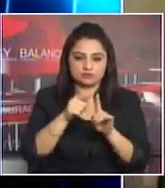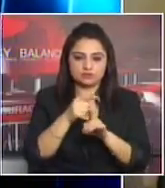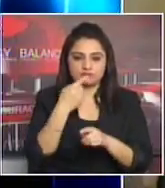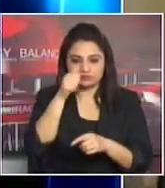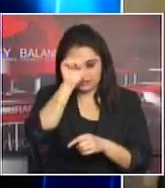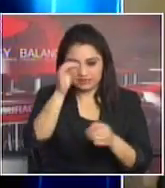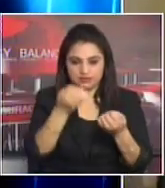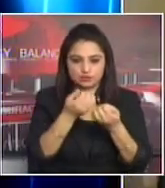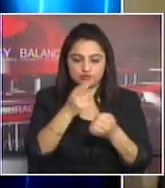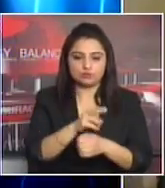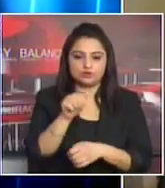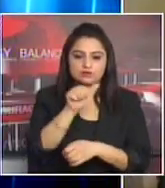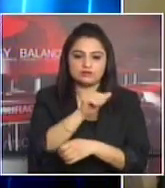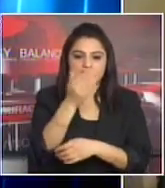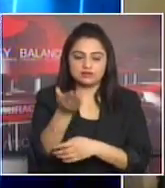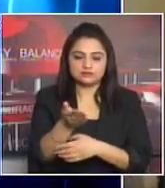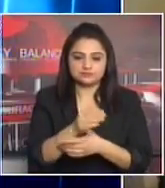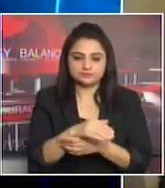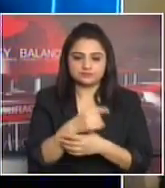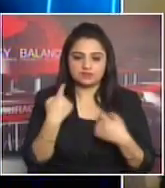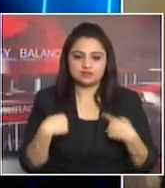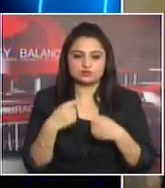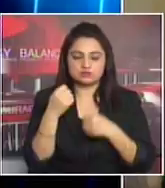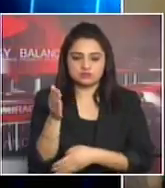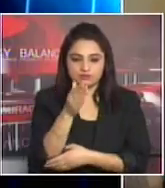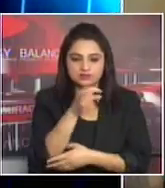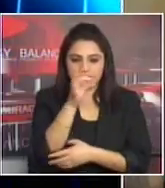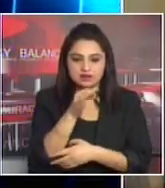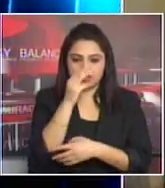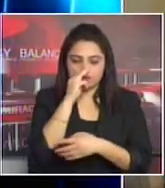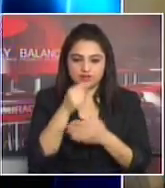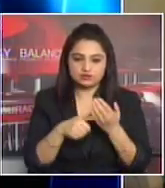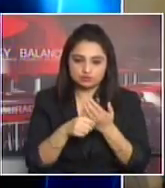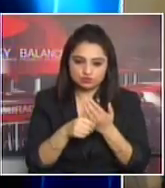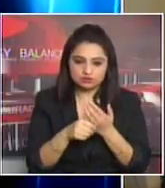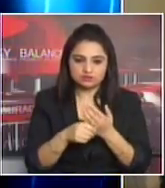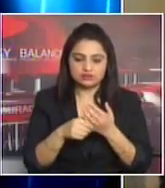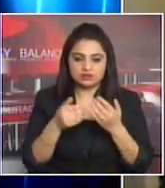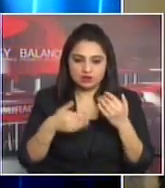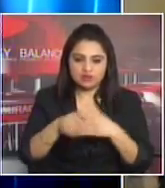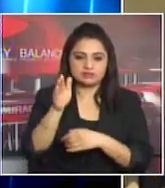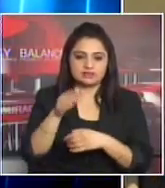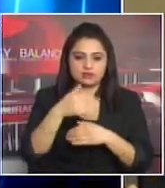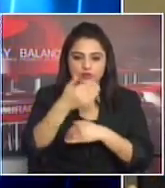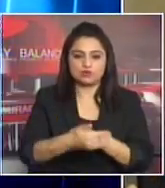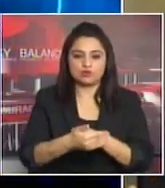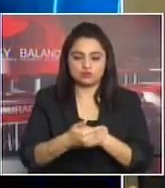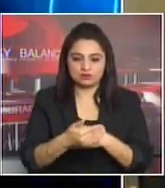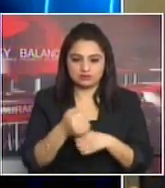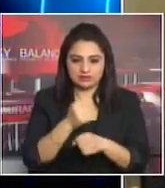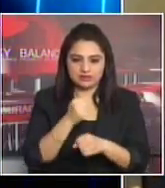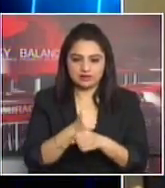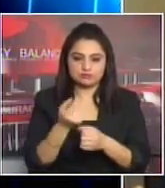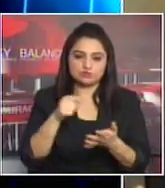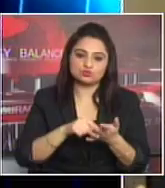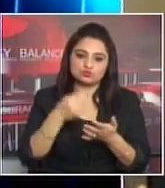बताउनुभयो। राज्यमन्त्री अर्यालले स्वास्थ्य मन्त्रालयमा सुर्तिजन्य पदार्थ लैजान रोक लगाउने काम